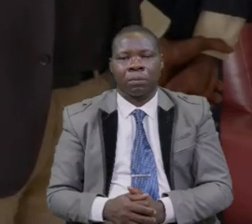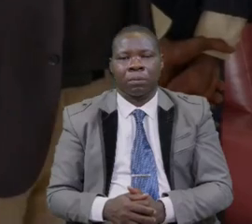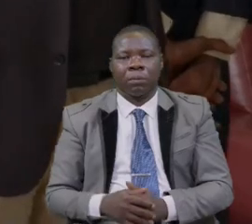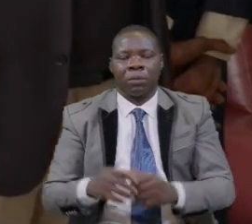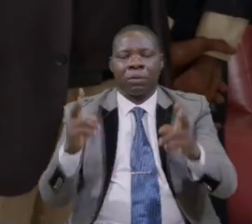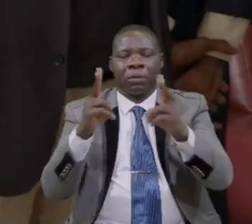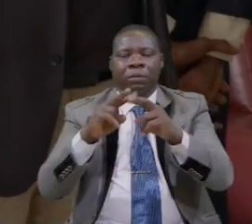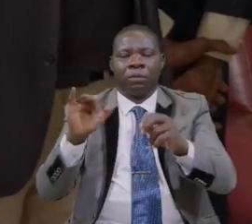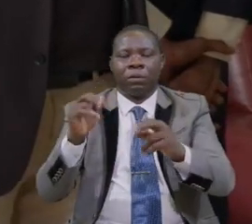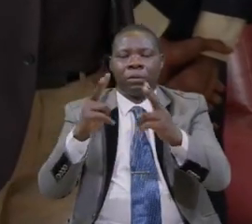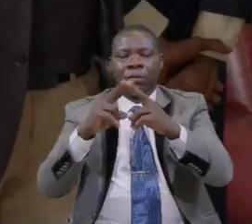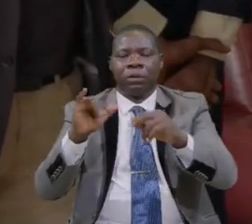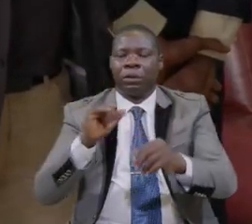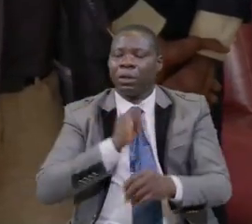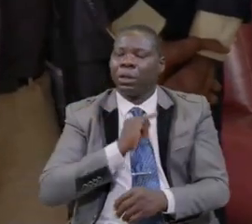En vérité, je vous le dis.